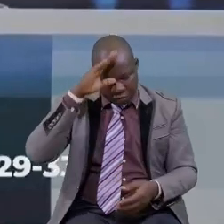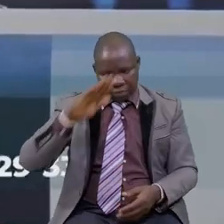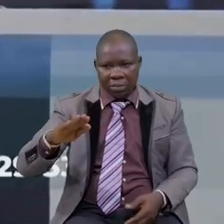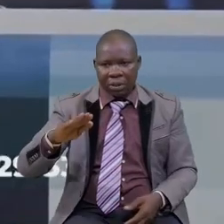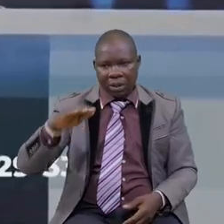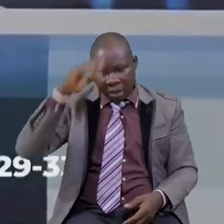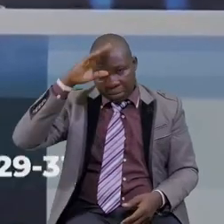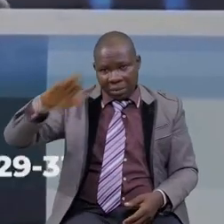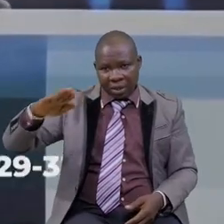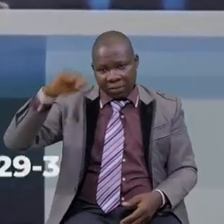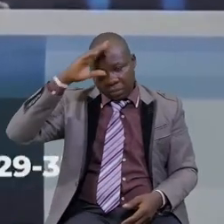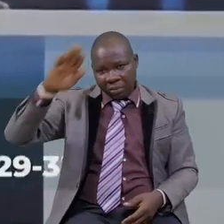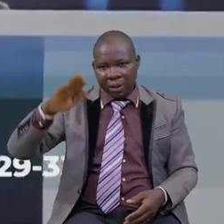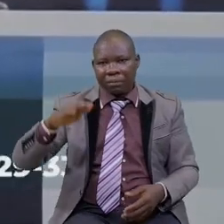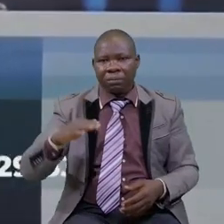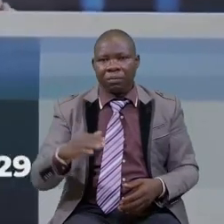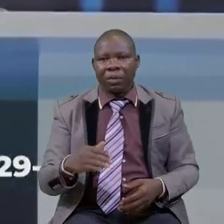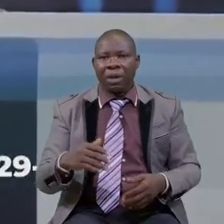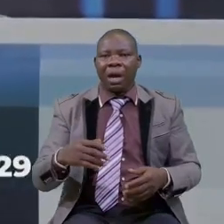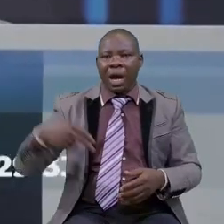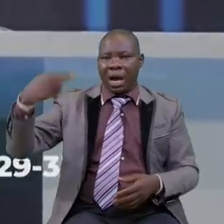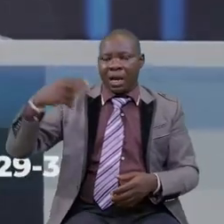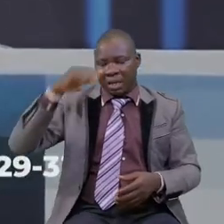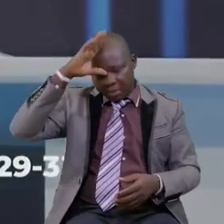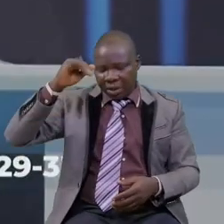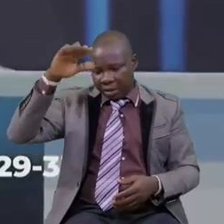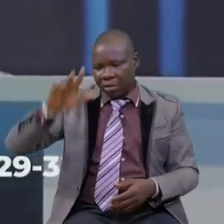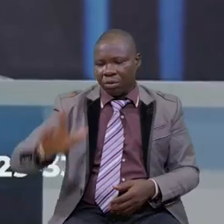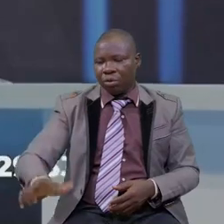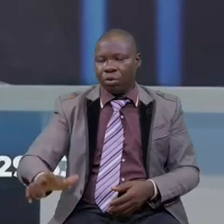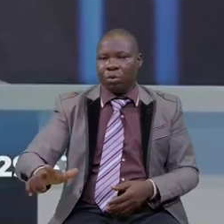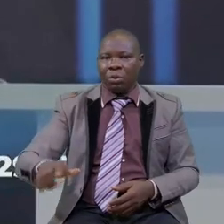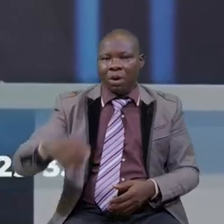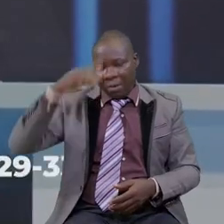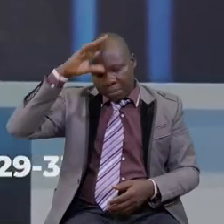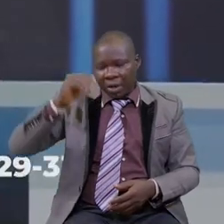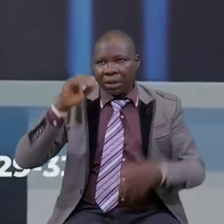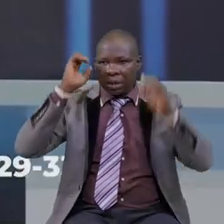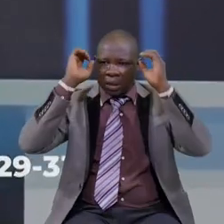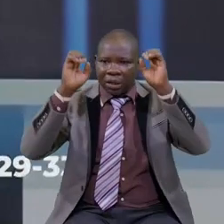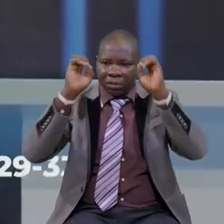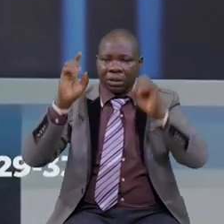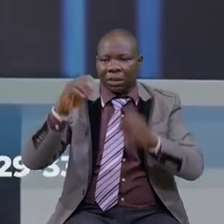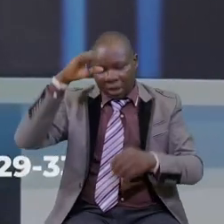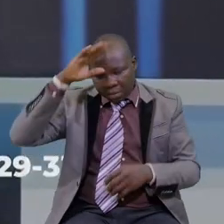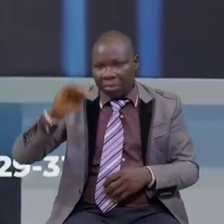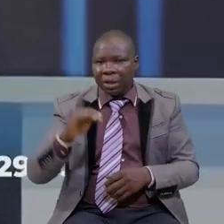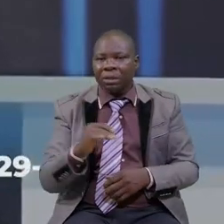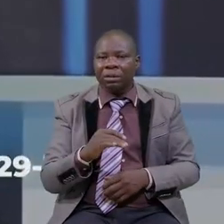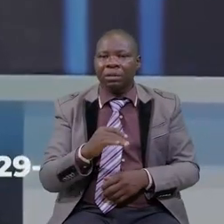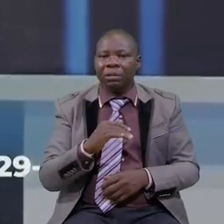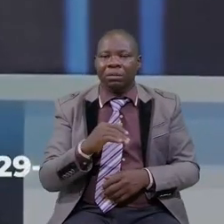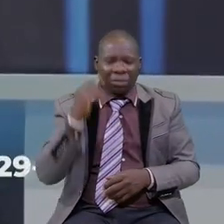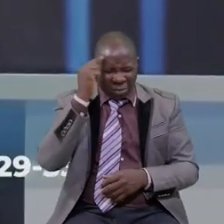hommes. Les hommes élevés, les hommes de basse classe, les hommes élevés, les